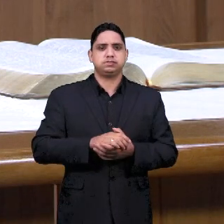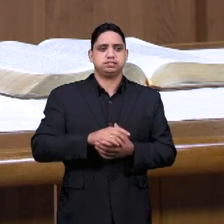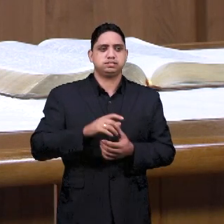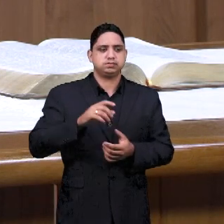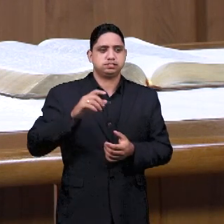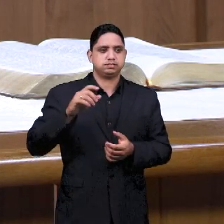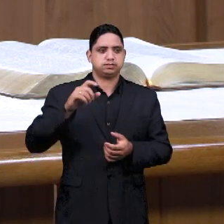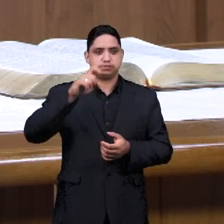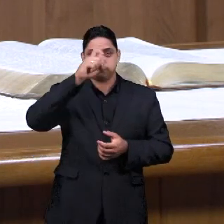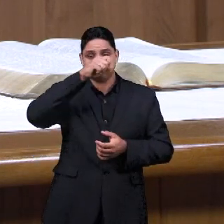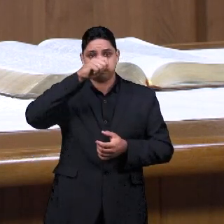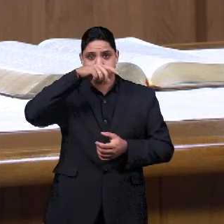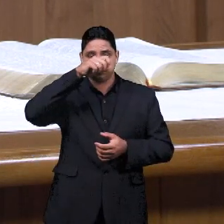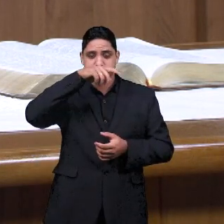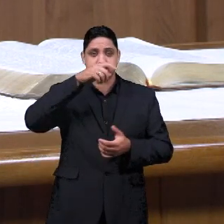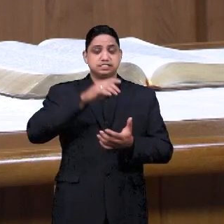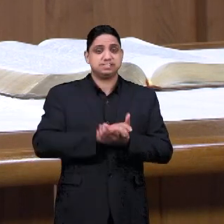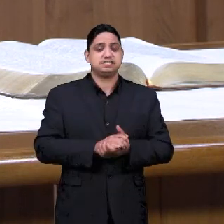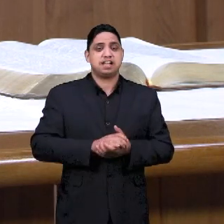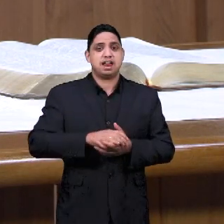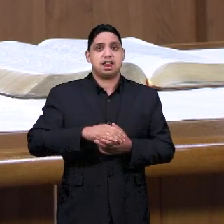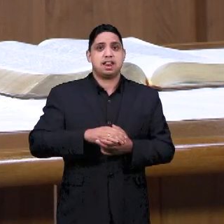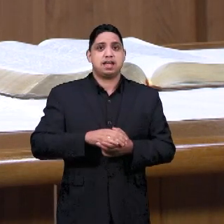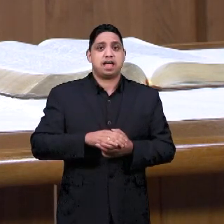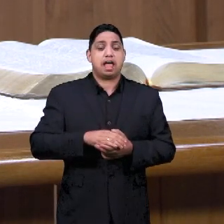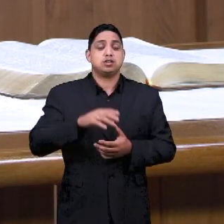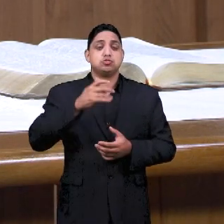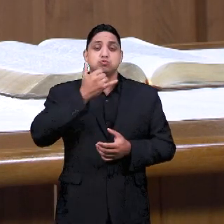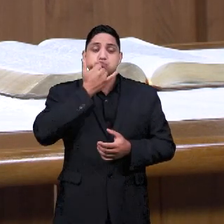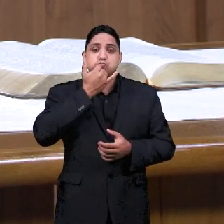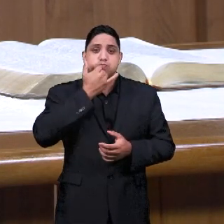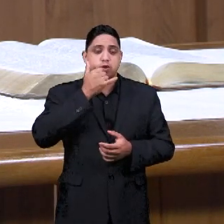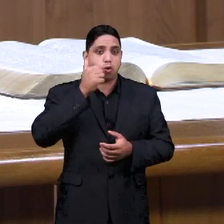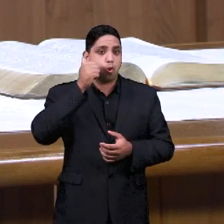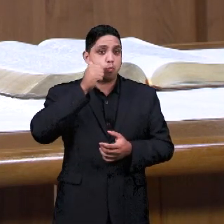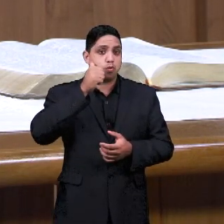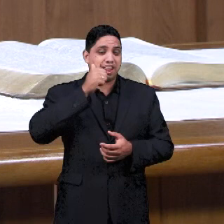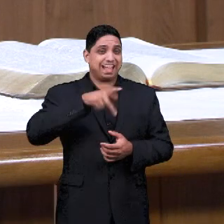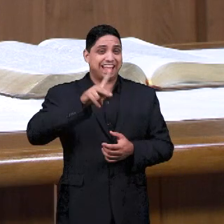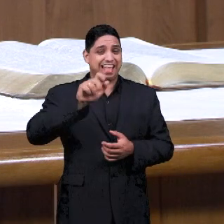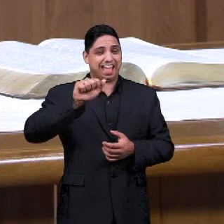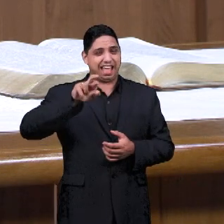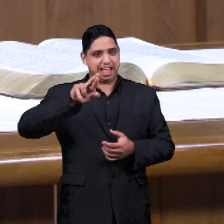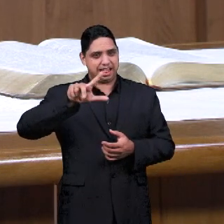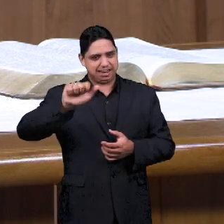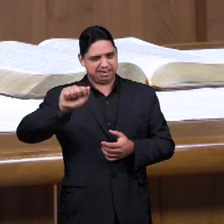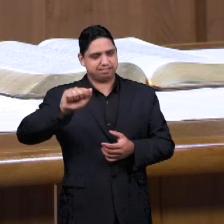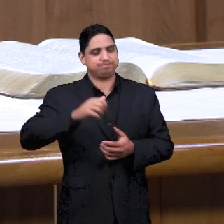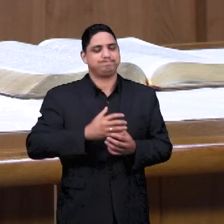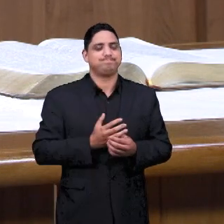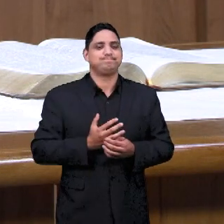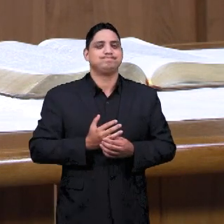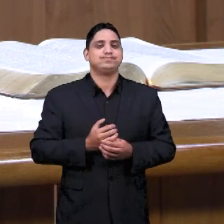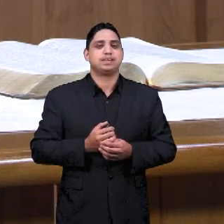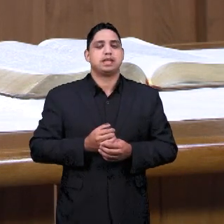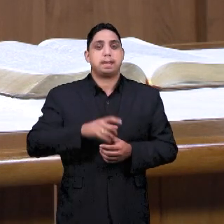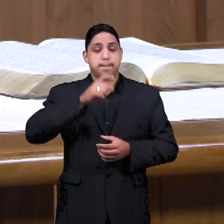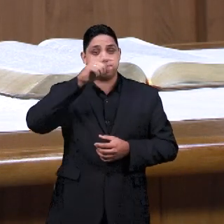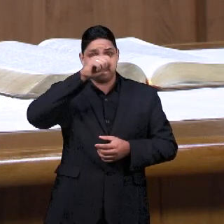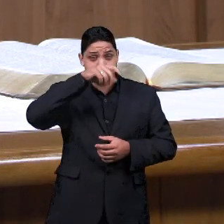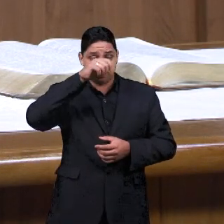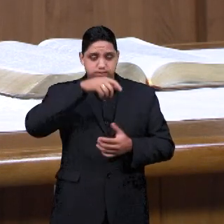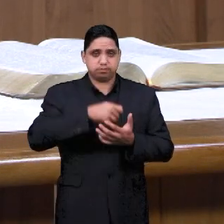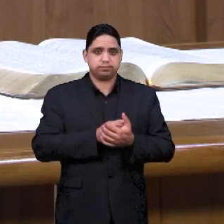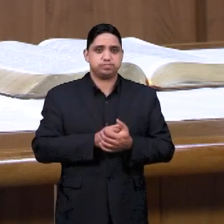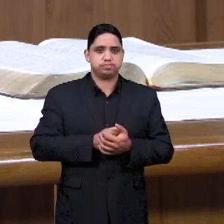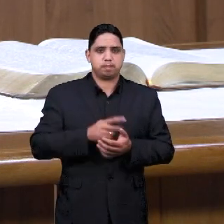la réponse en langue espagnole. Notre sœur, pardonnez-moi, la sœur Carla de Trujillo, au Pérou, et un